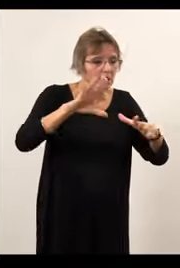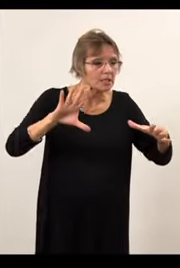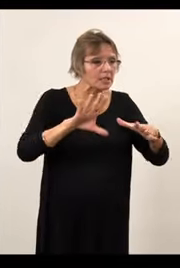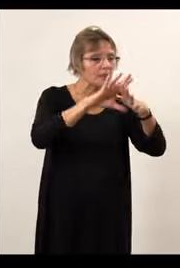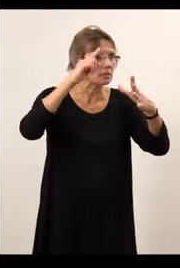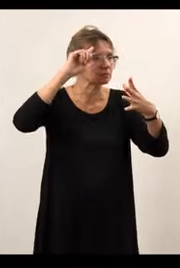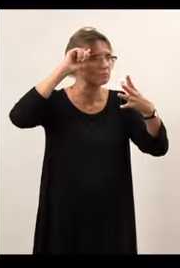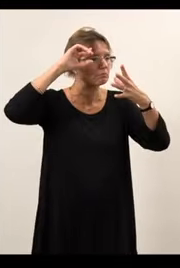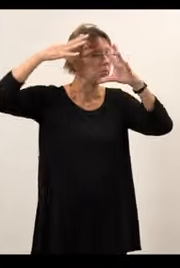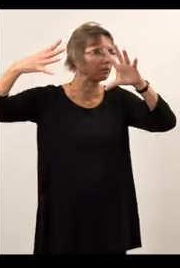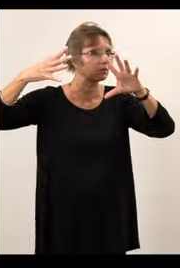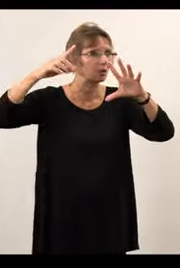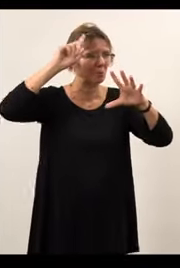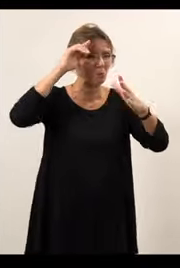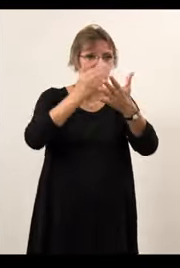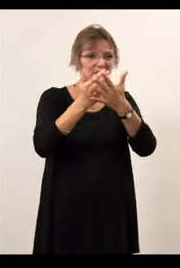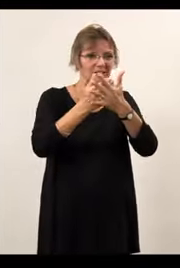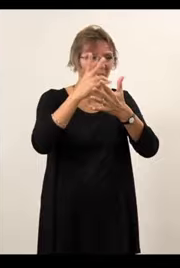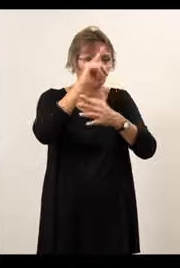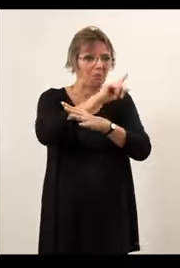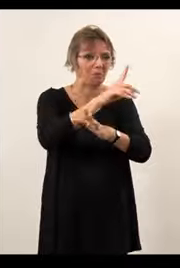des images atroces qui m'arrivaient, j'arrivais pas à comprendre pourquoi.